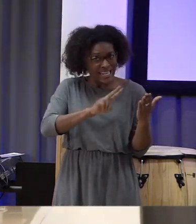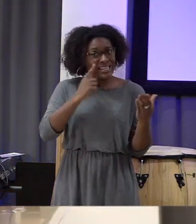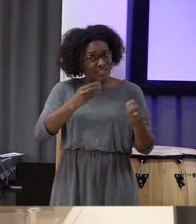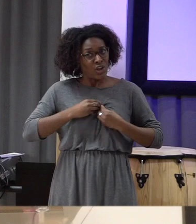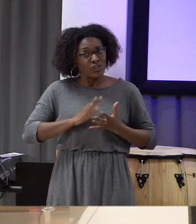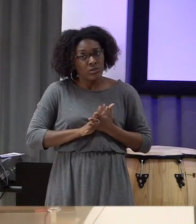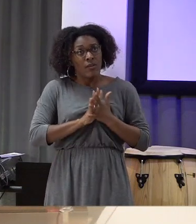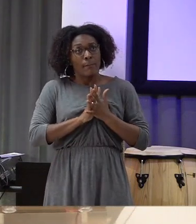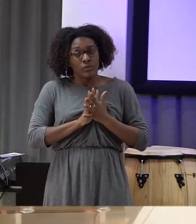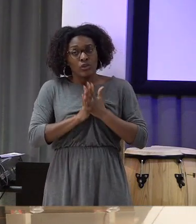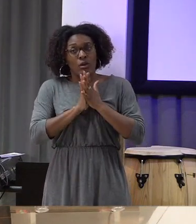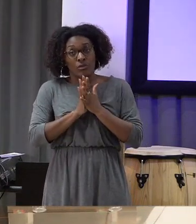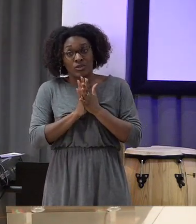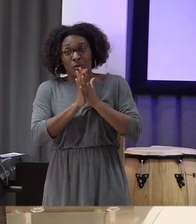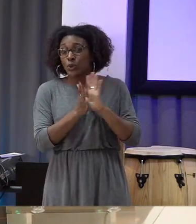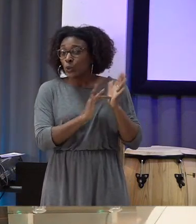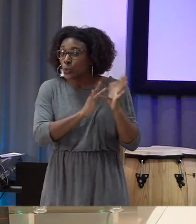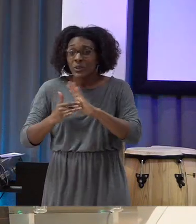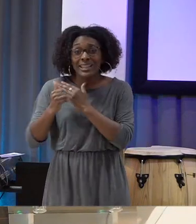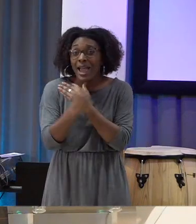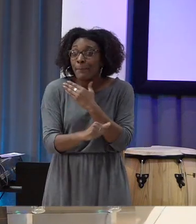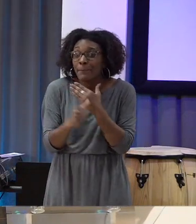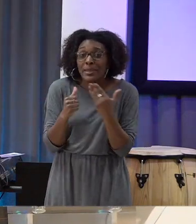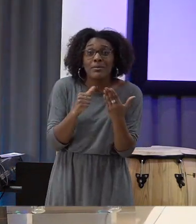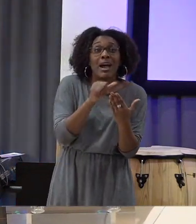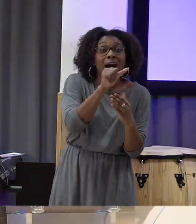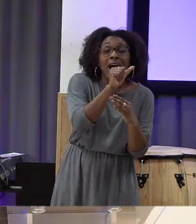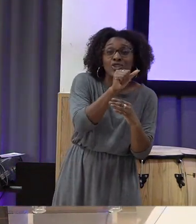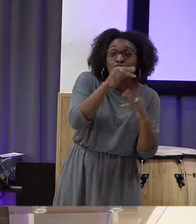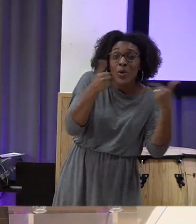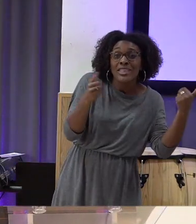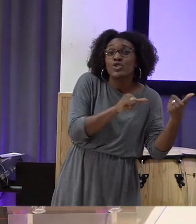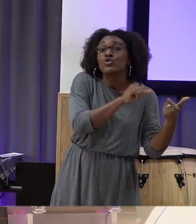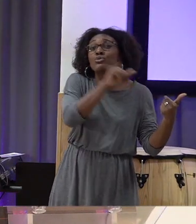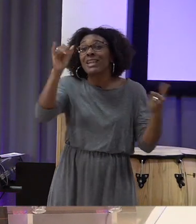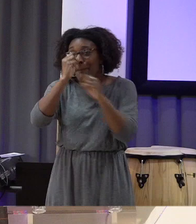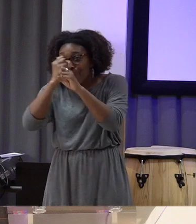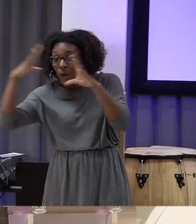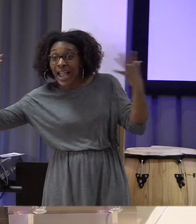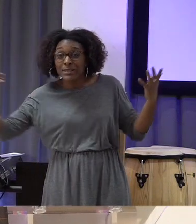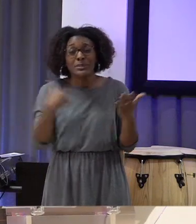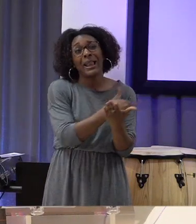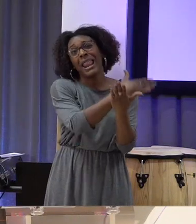par ces livres, par les Écritures de la parole de Dieu.